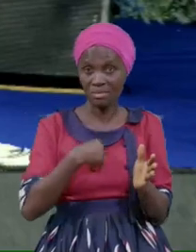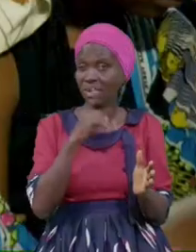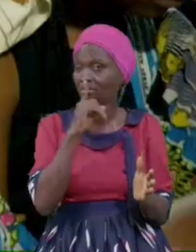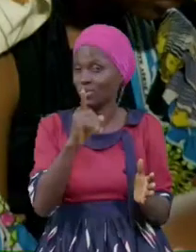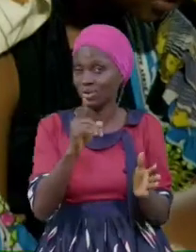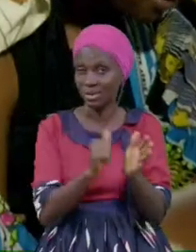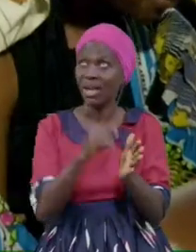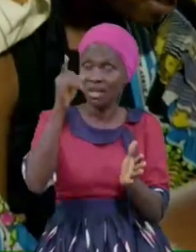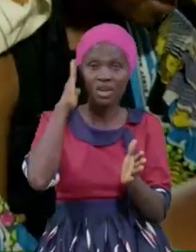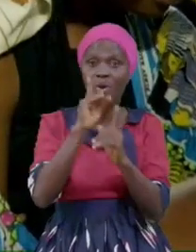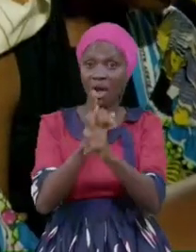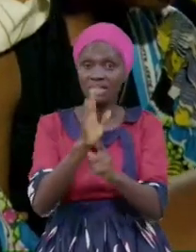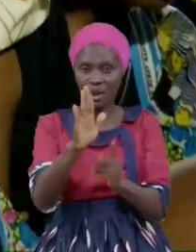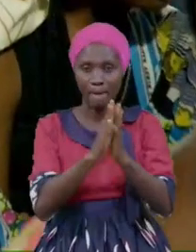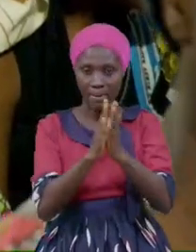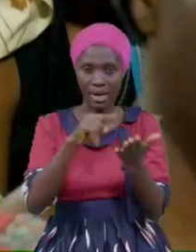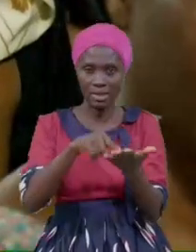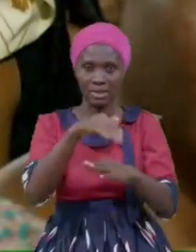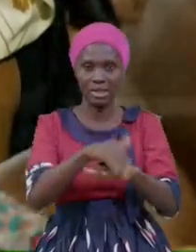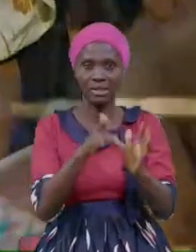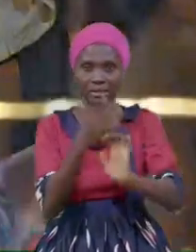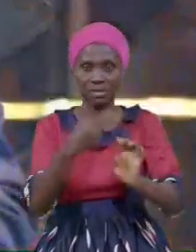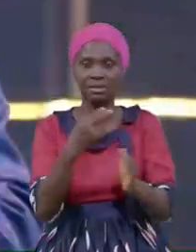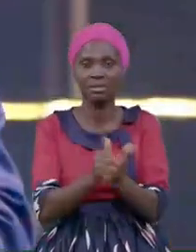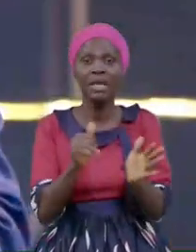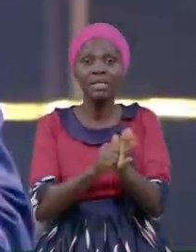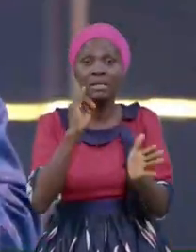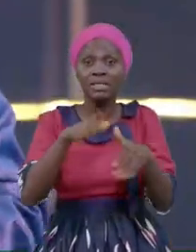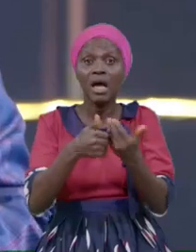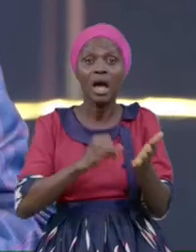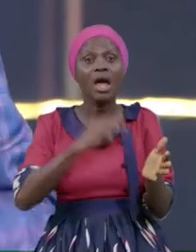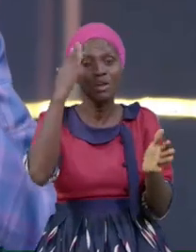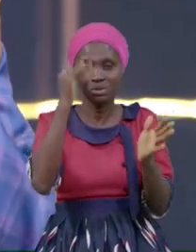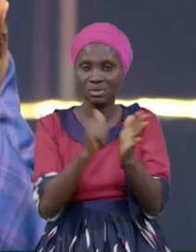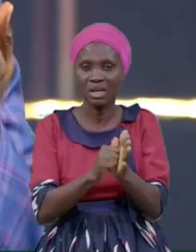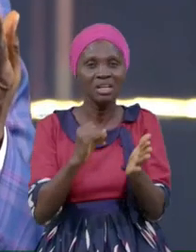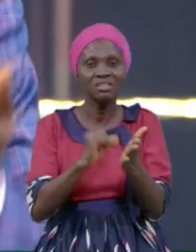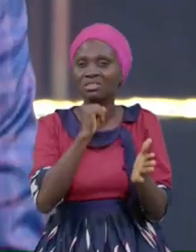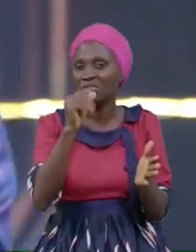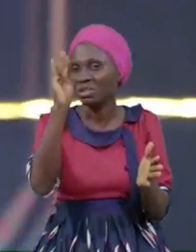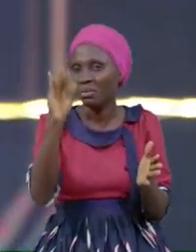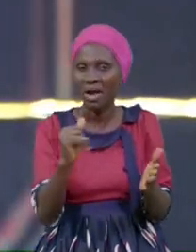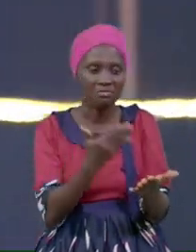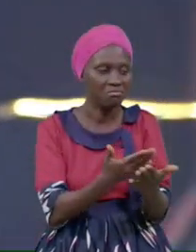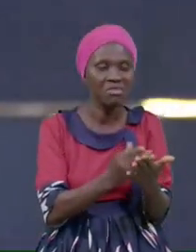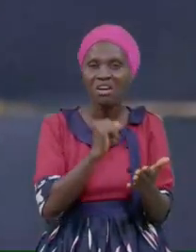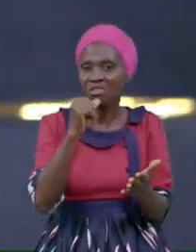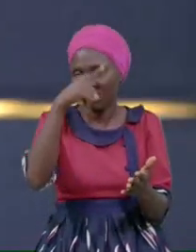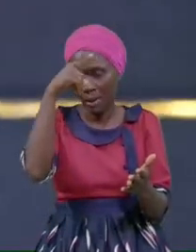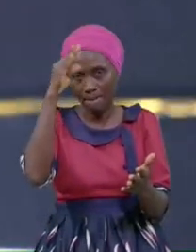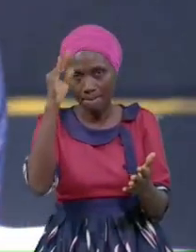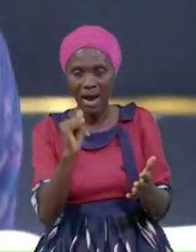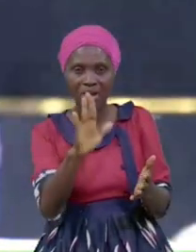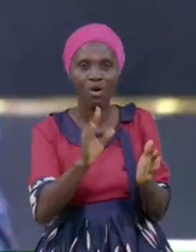va exaucer ta prière ce soir. Voilà pourquoi je sais. Parce que ce n'est pas par l'argent, ce n'est pas par le mérite, ce